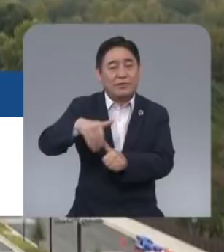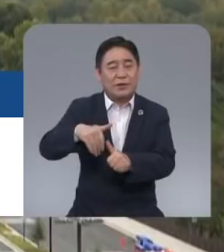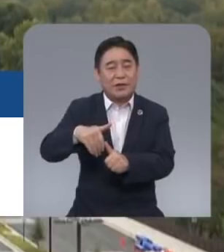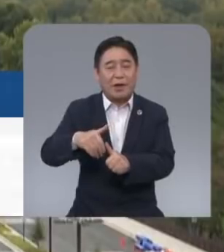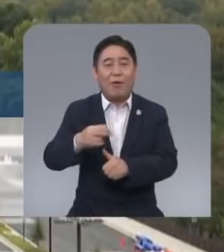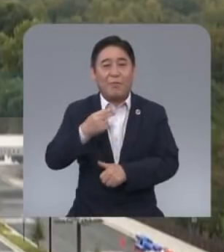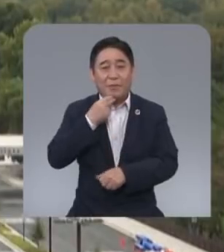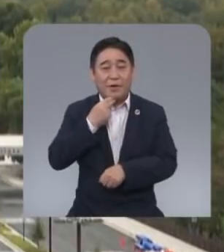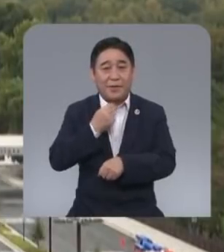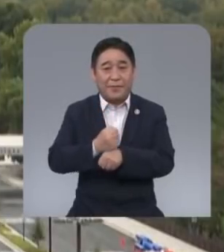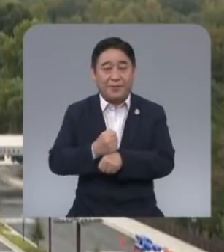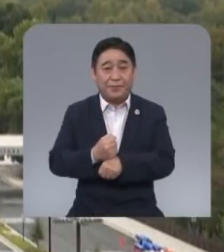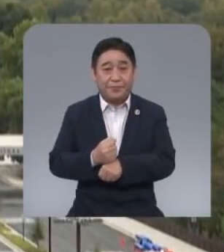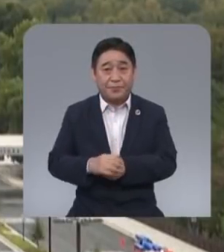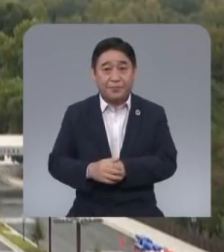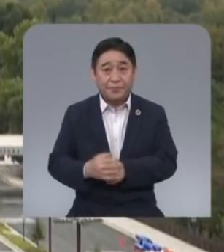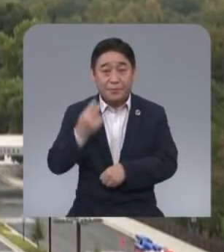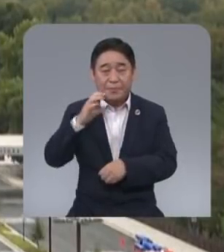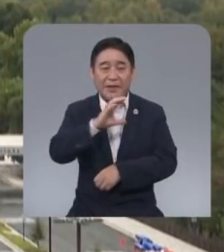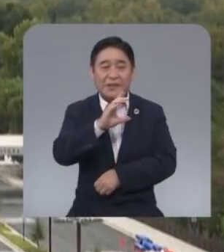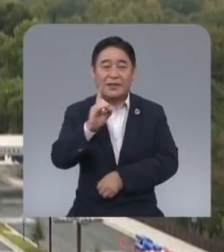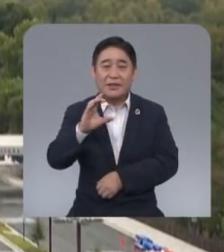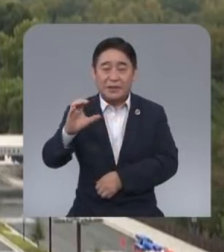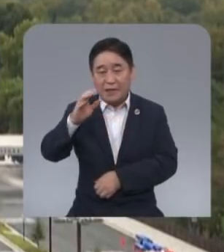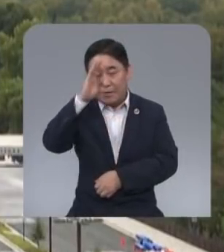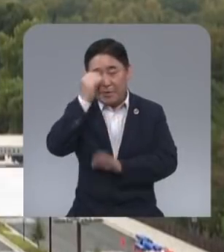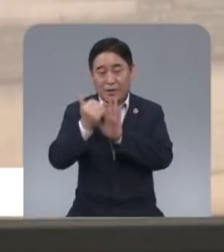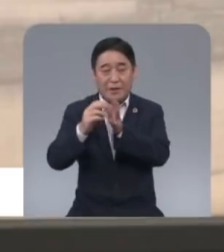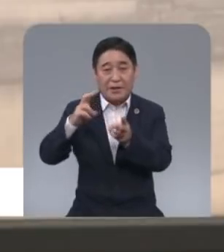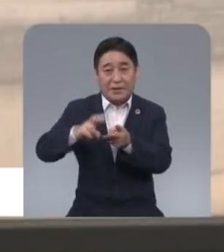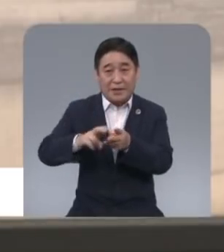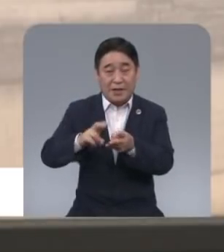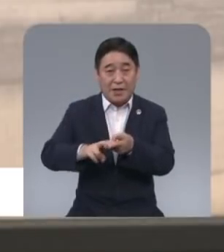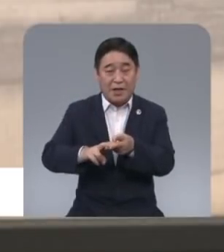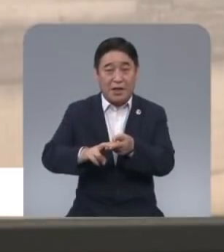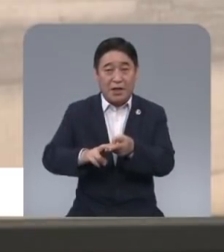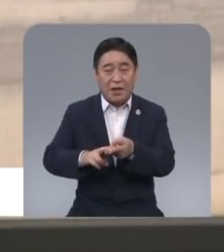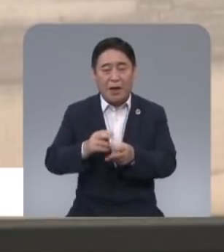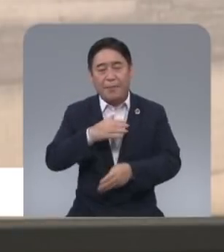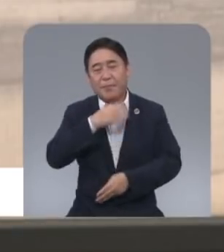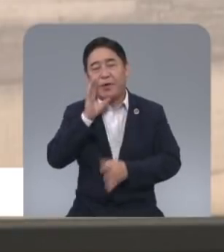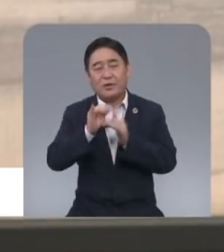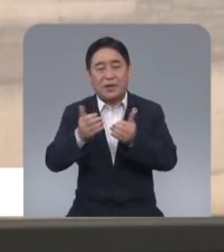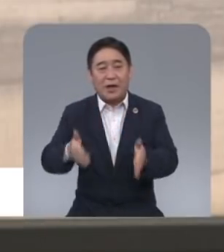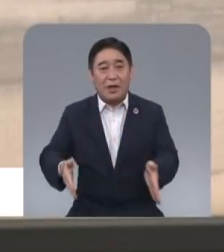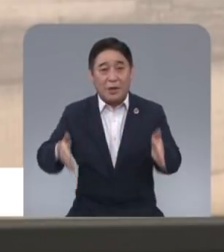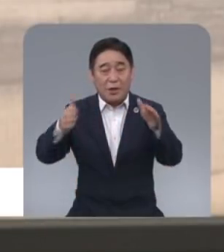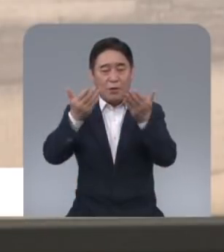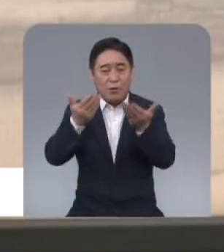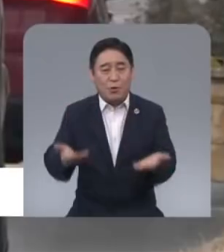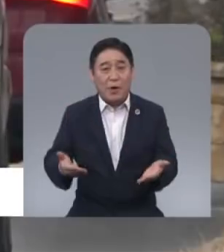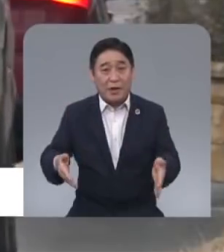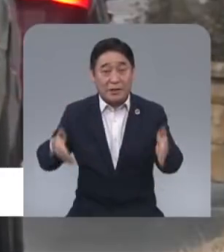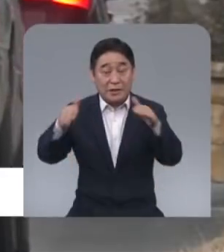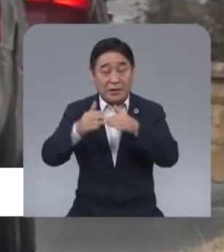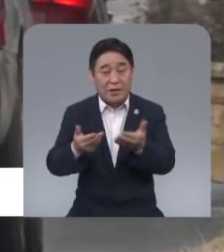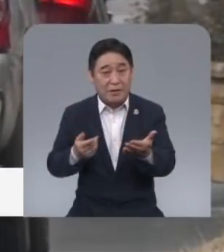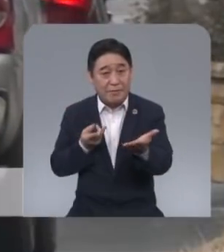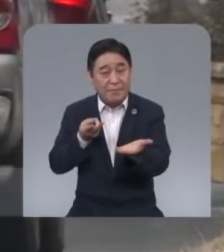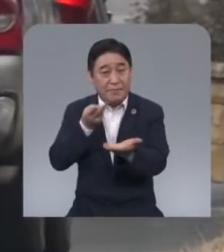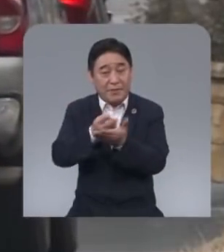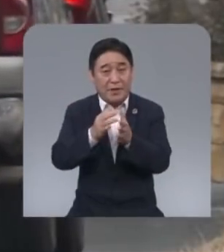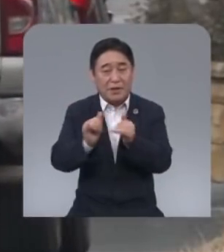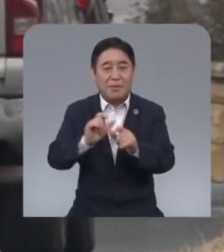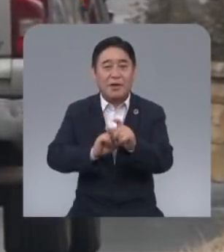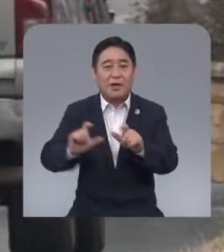형성되지 않도록. 한편 미국 CDC 질병통제예방센터가 고령자와 요양시설 거주자 등 감염 취약층에게